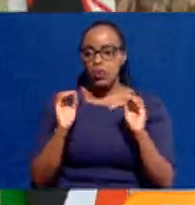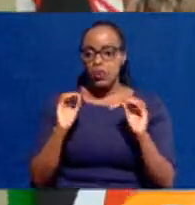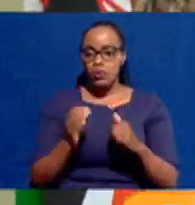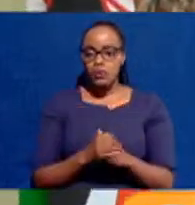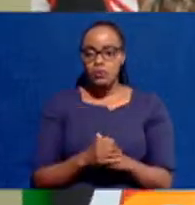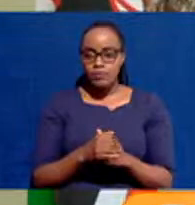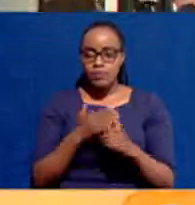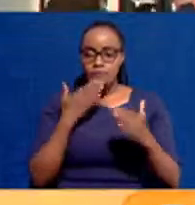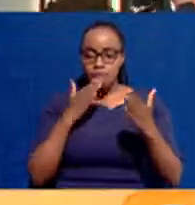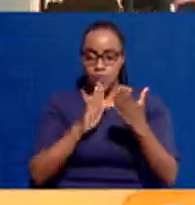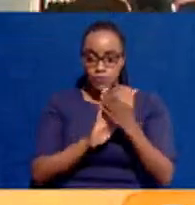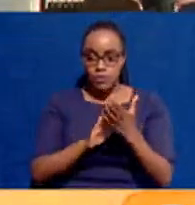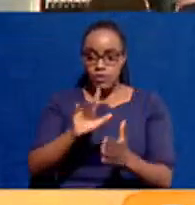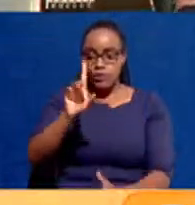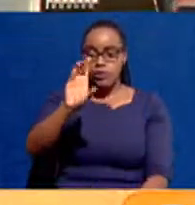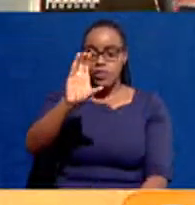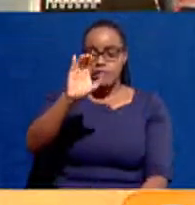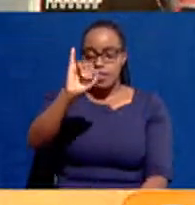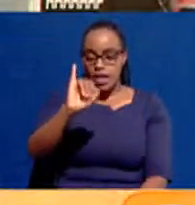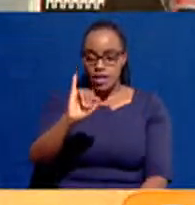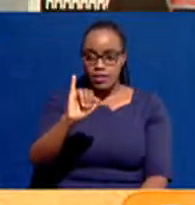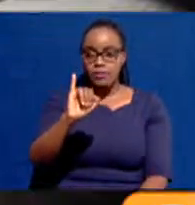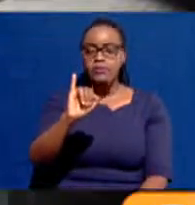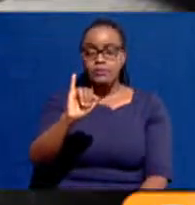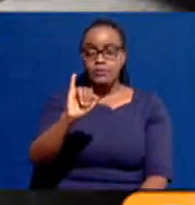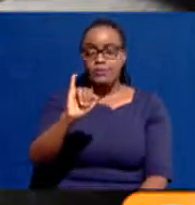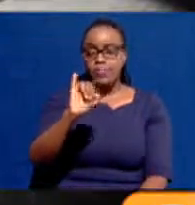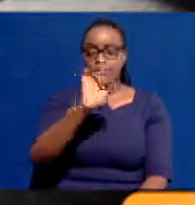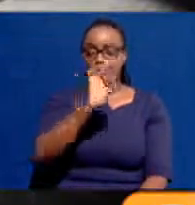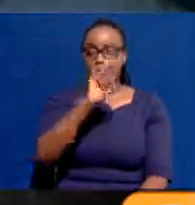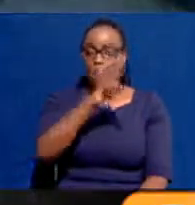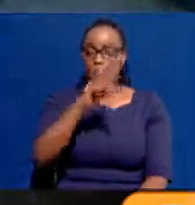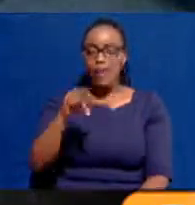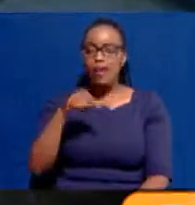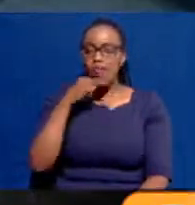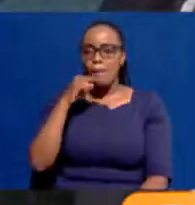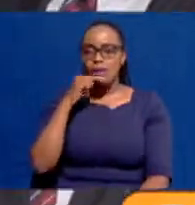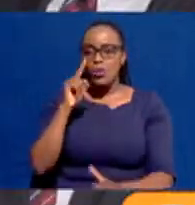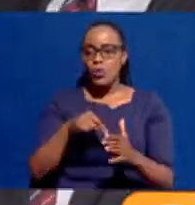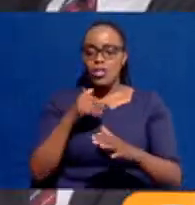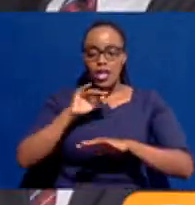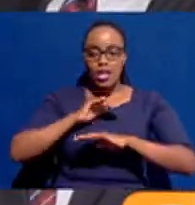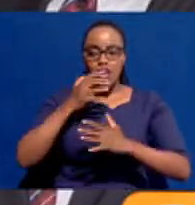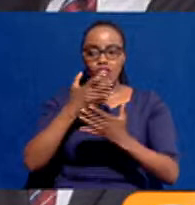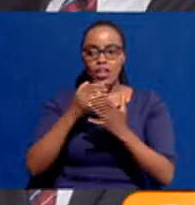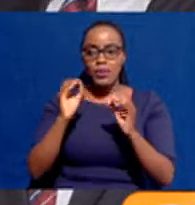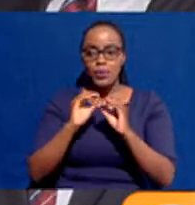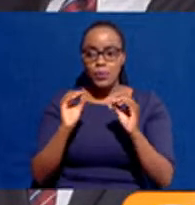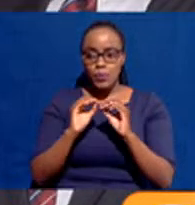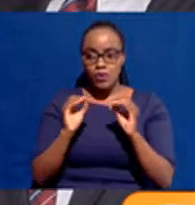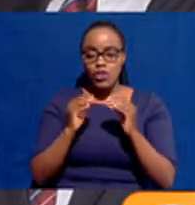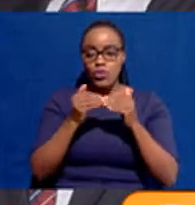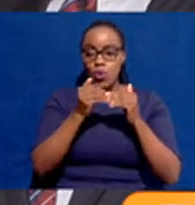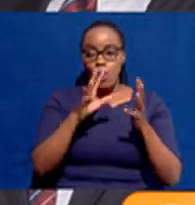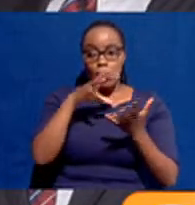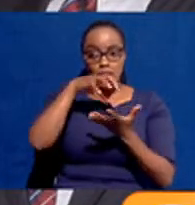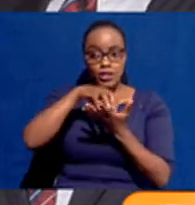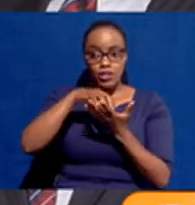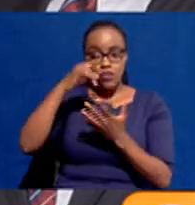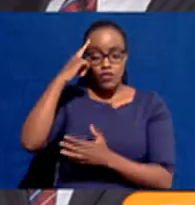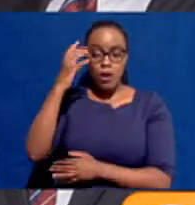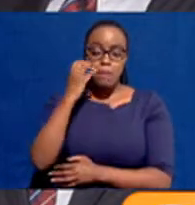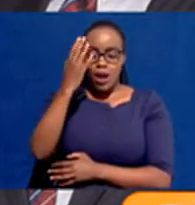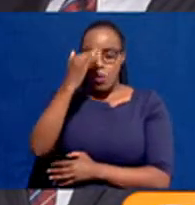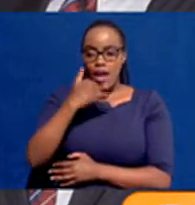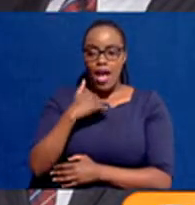Kwenye barua kwa idara ya DCI, mkurugenzi wa mashtaka ya umma ametaja ukosefu wa ushahidi kuweza kumfungulia mashtaka Matiang'i kwa tuhuma za kuzua